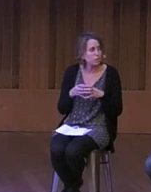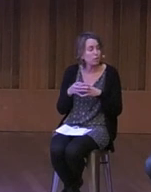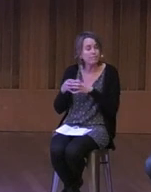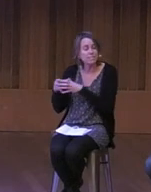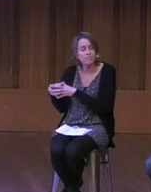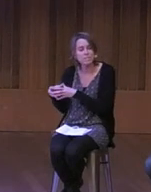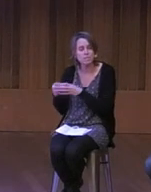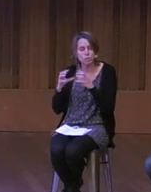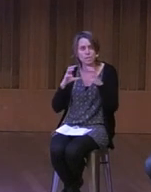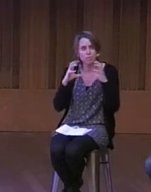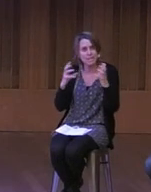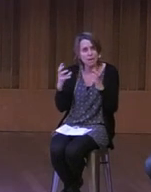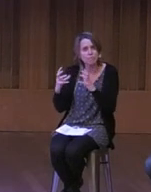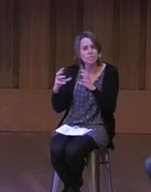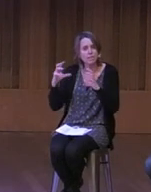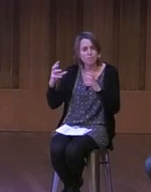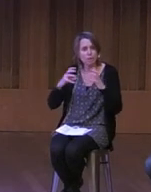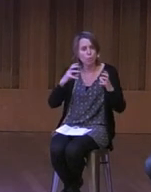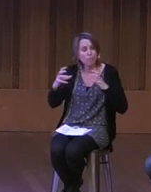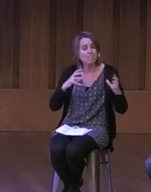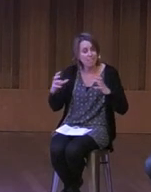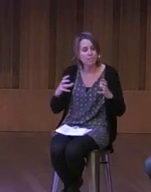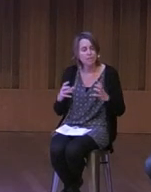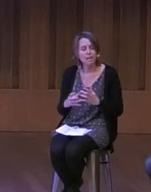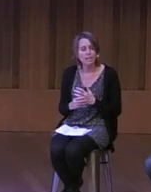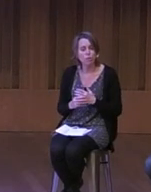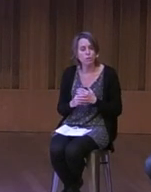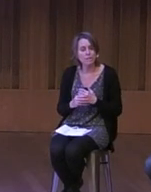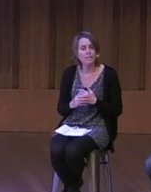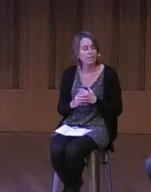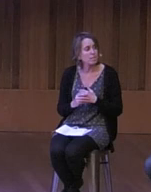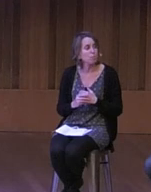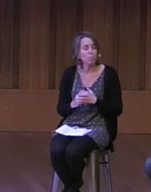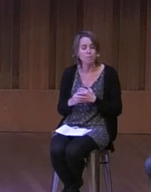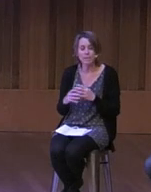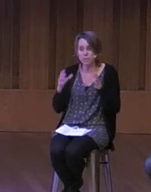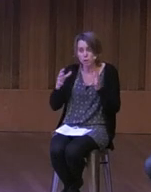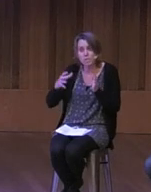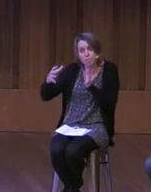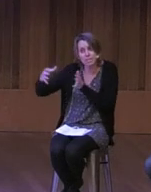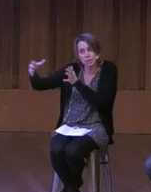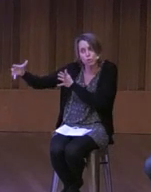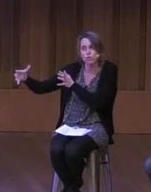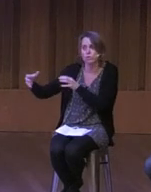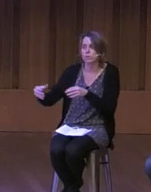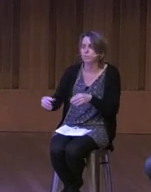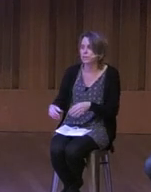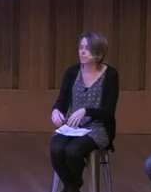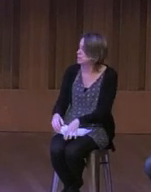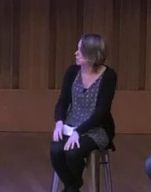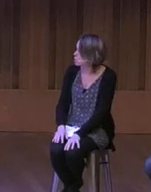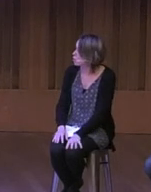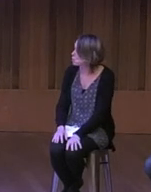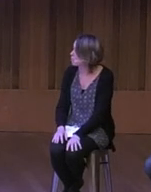incorporava una visió en tres fases, o diguéssim tres àmbits, per compensar el que costaria el desenvolupament d'aquestes obres per sectors.